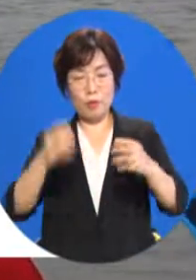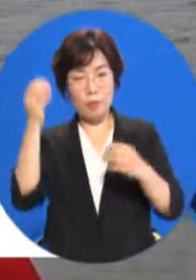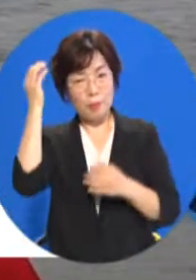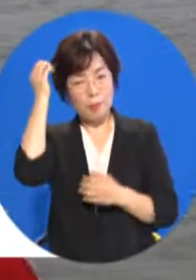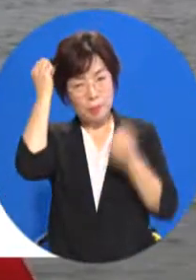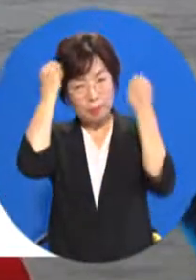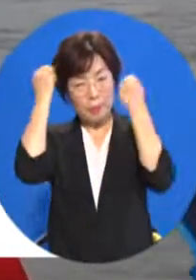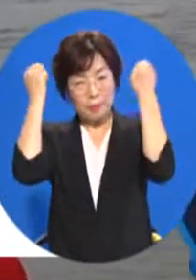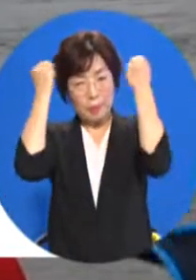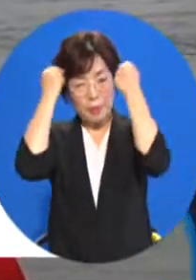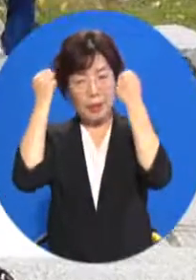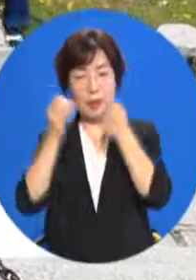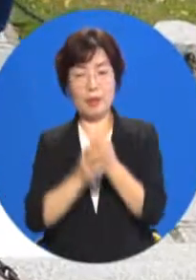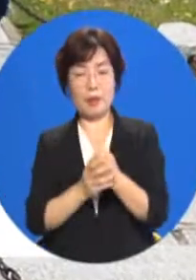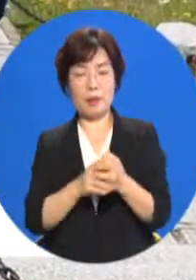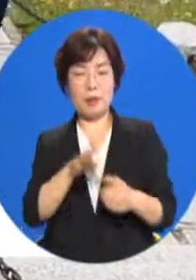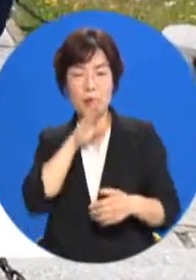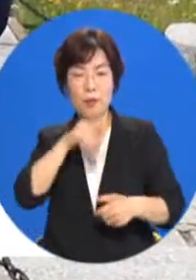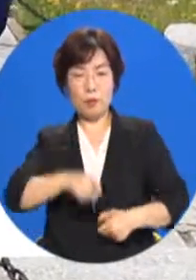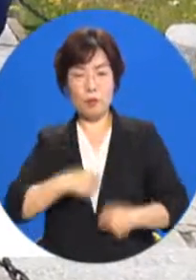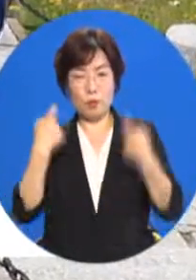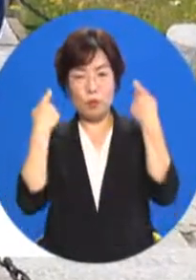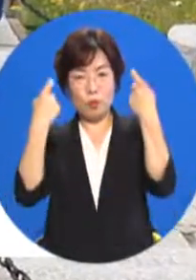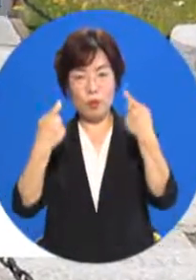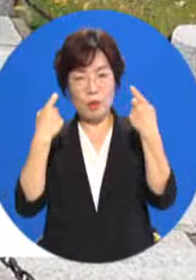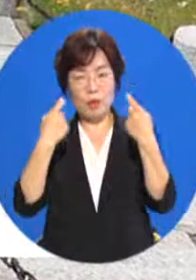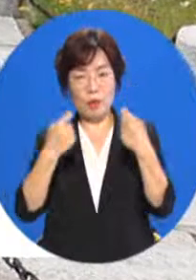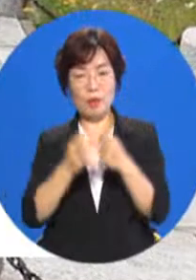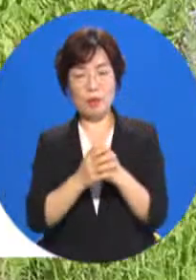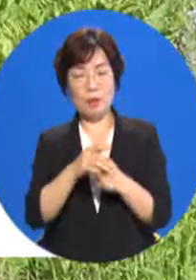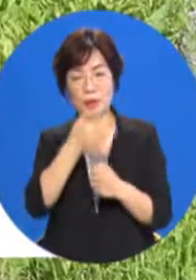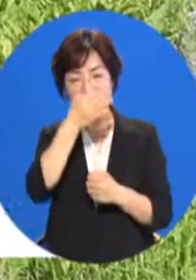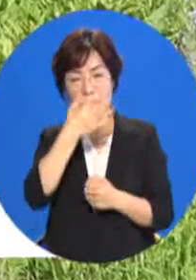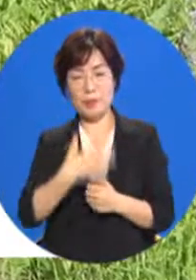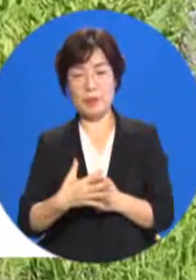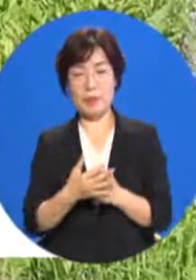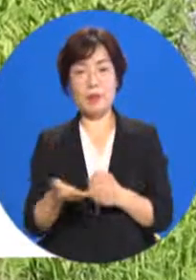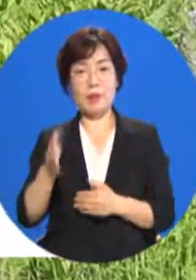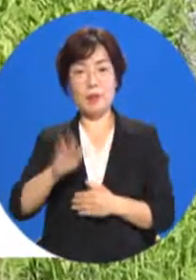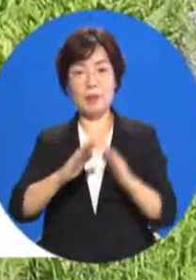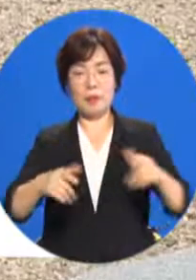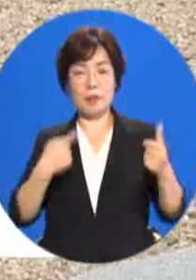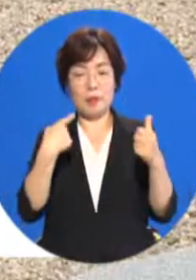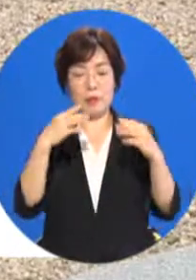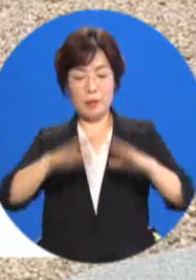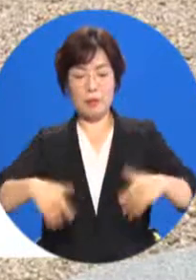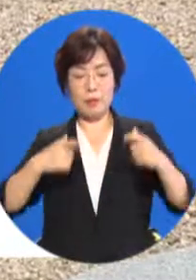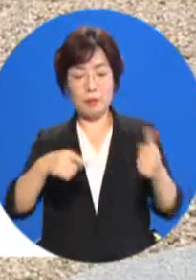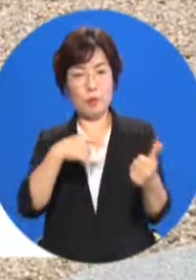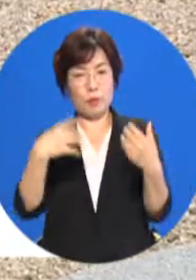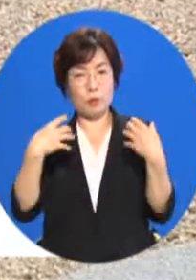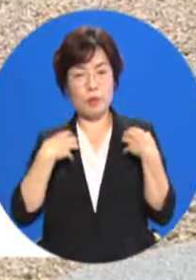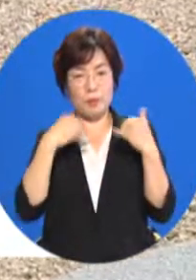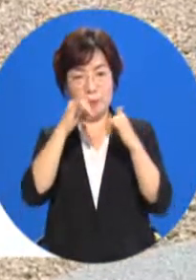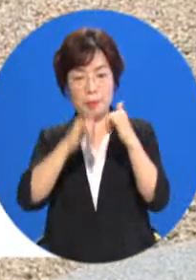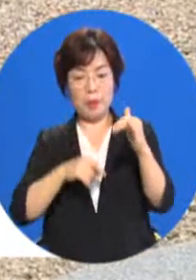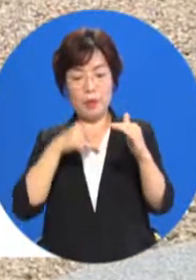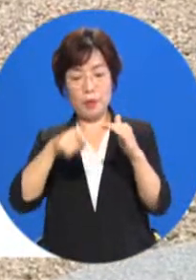고된 일정으로 사실상 관광 불모지였습니다. 그러나 전남교육청의 탐방 교육